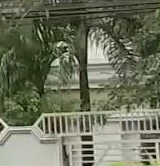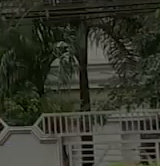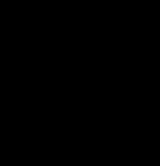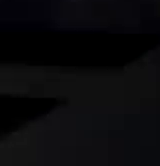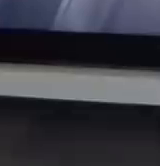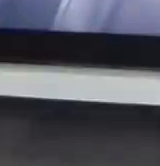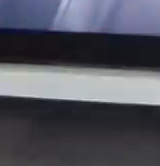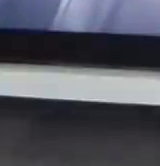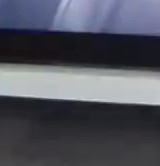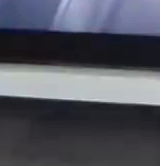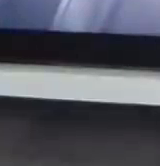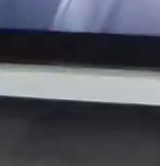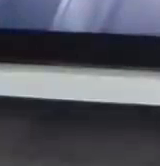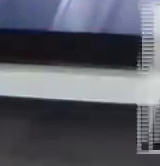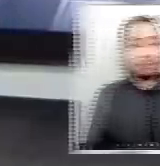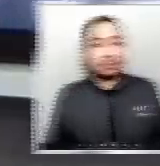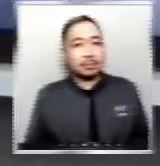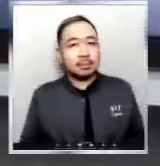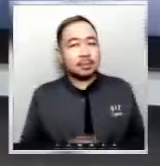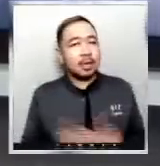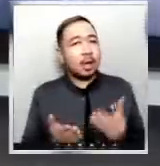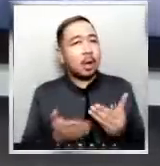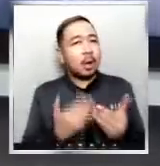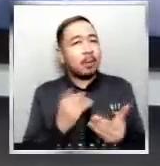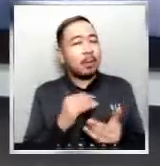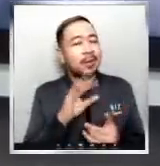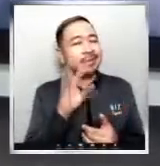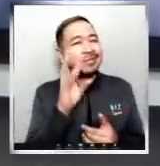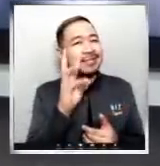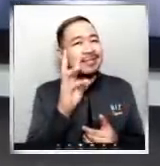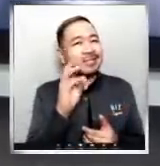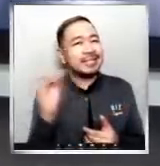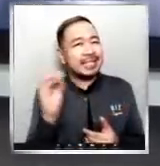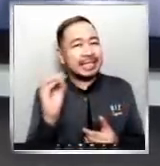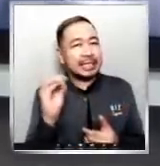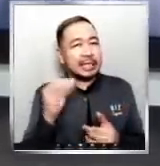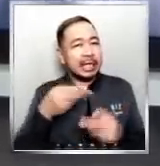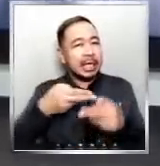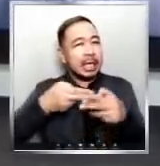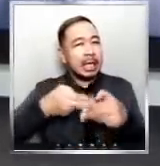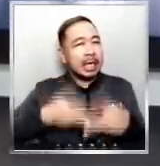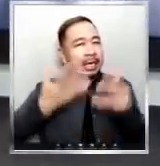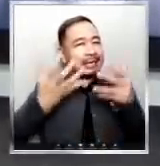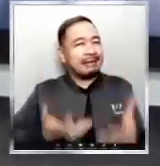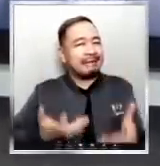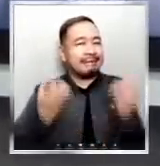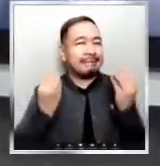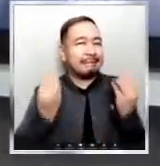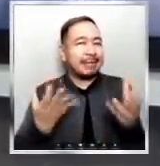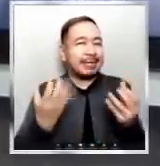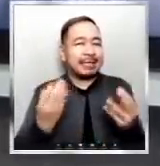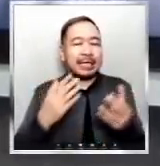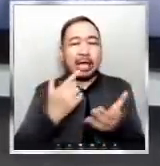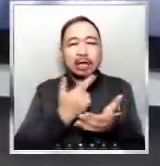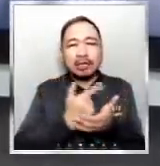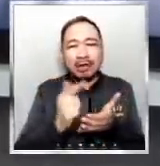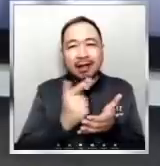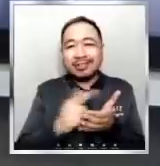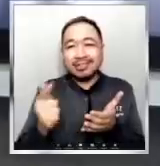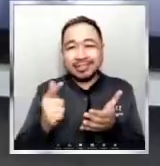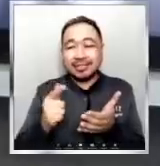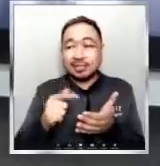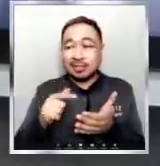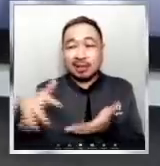Oras. Mahigit 60 tonelada na basura ang nahakot mula sa mga pumping station na humihigop ng baha sa Metro